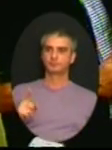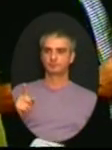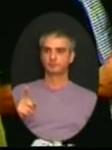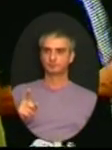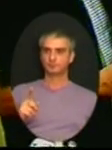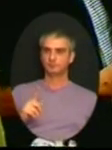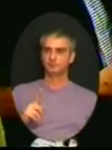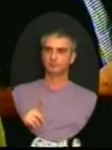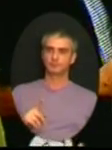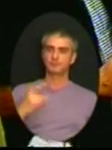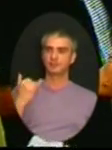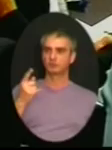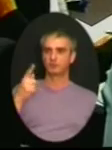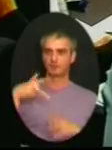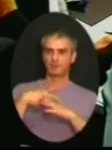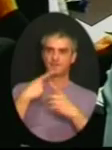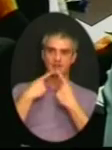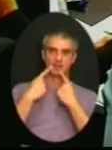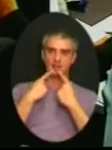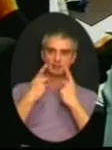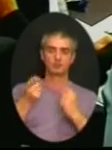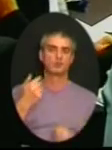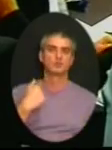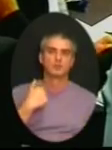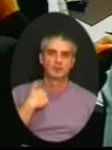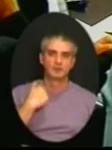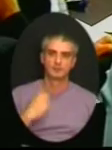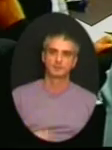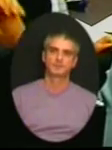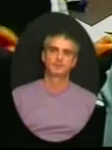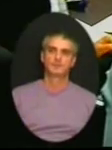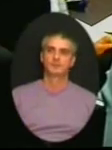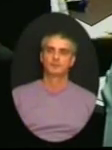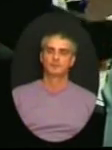לדיון. את עכשיו מפריע לדיון. אני יודע